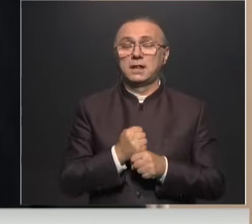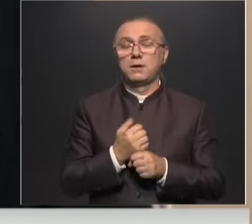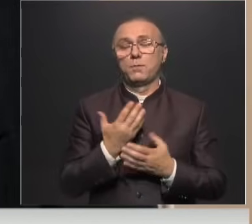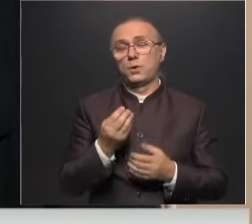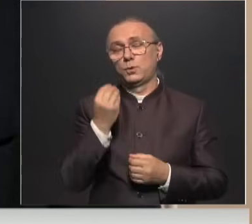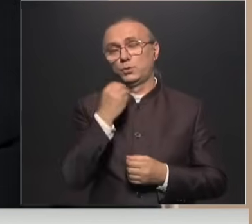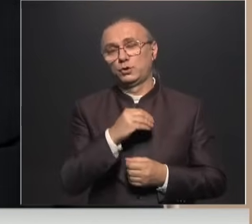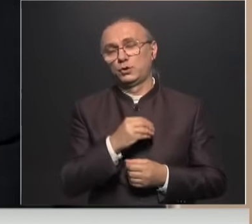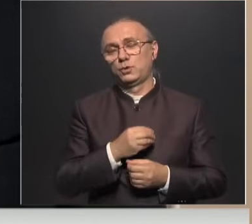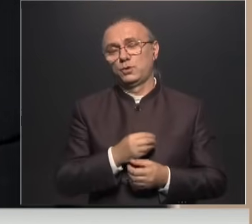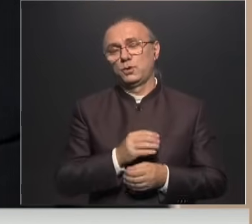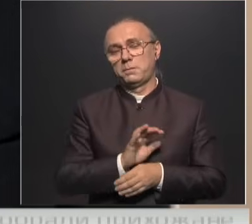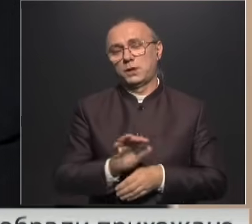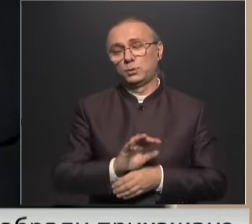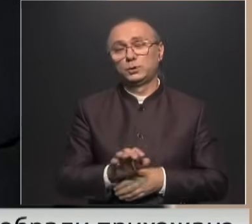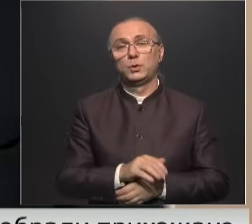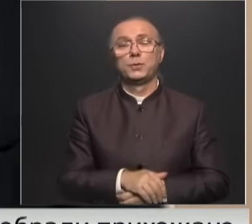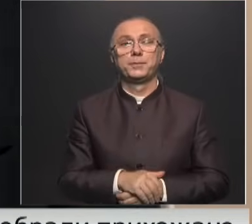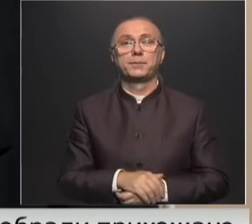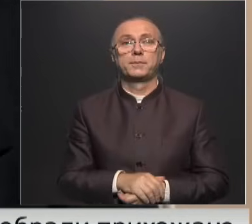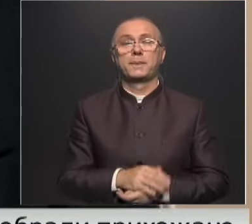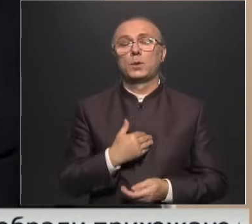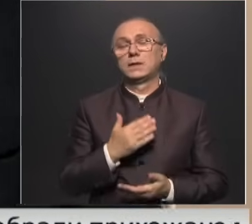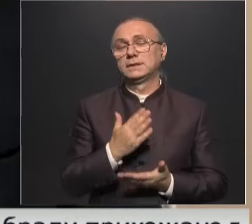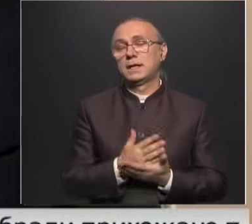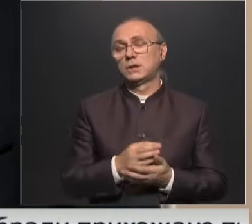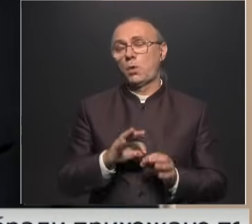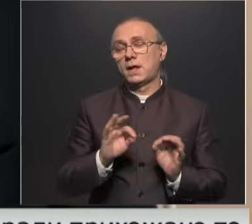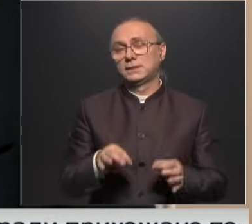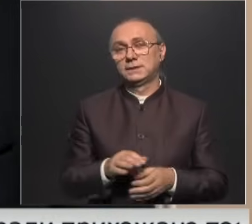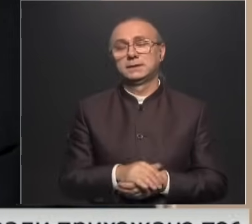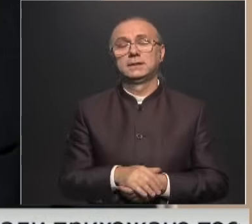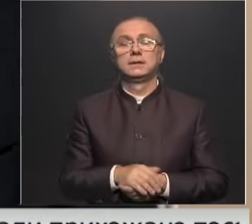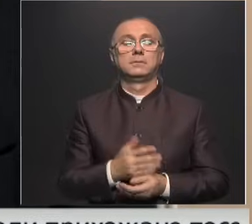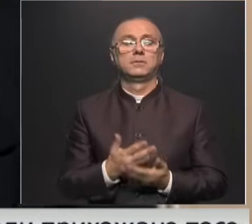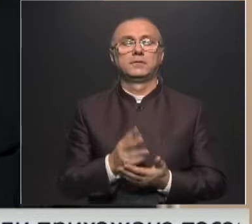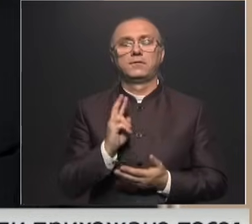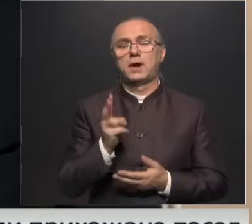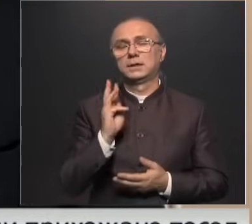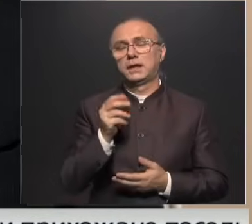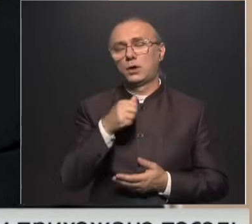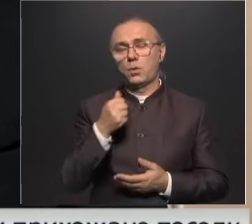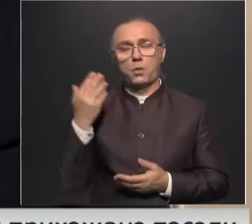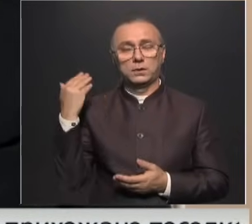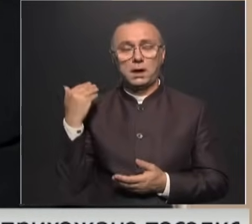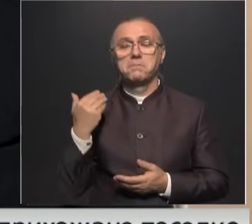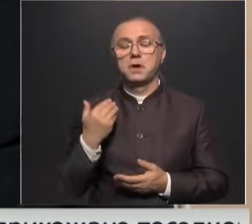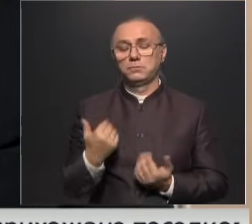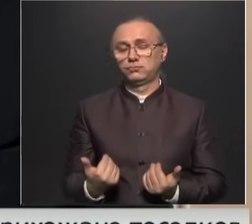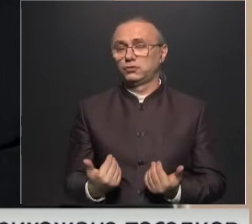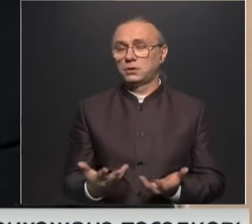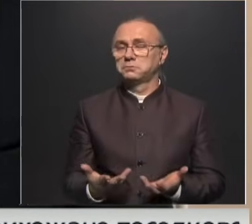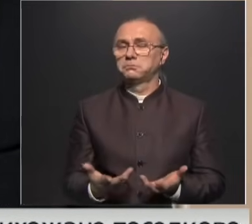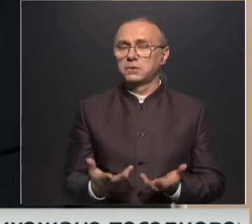керамика достойна. У нас уже есть образцы, которые нам привозили еще 2-3 года назад. Но мы видим, что растет качество, все эксперты